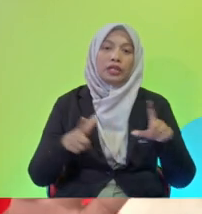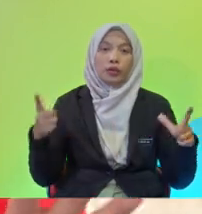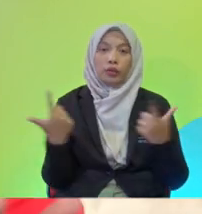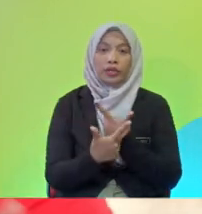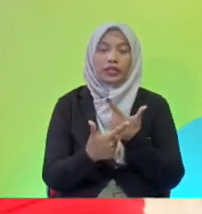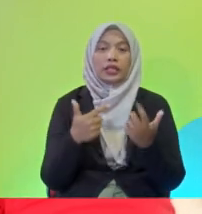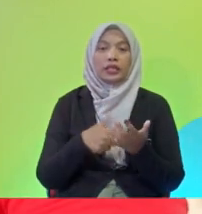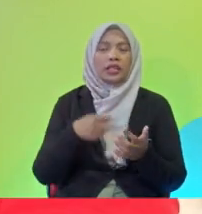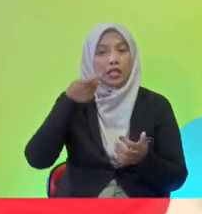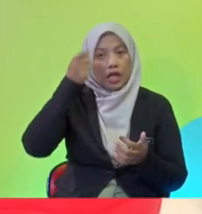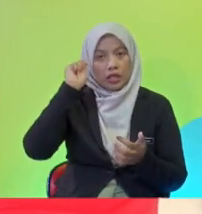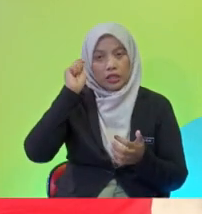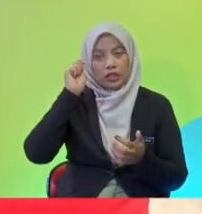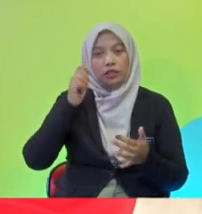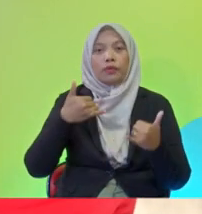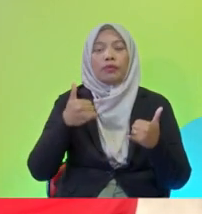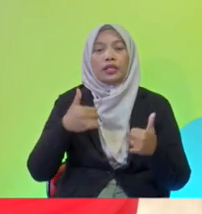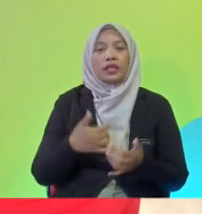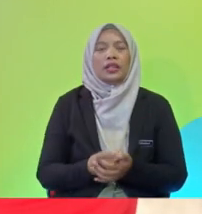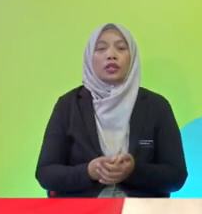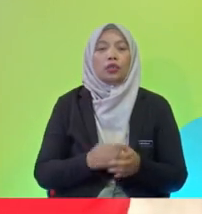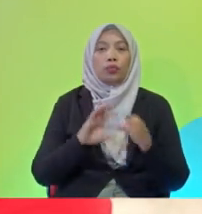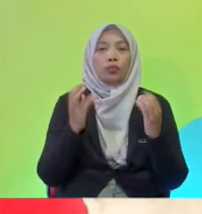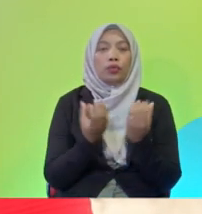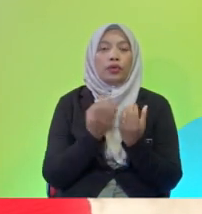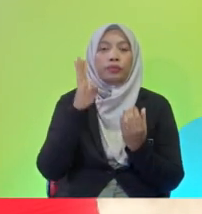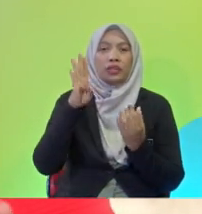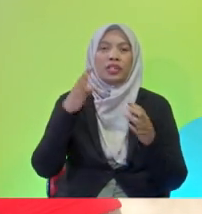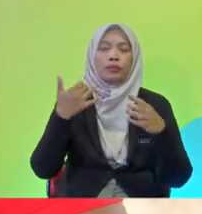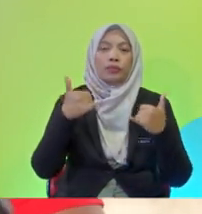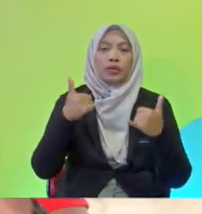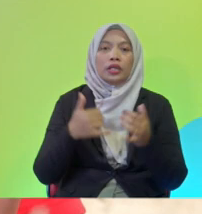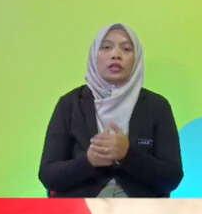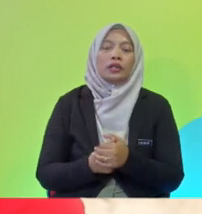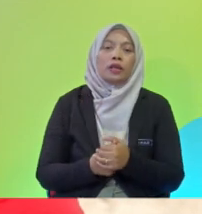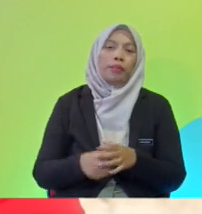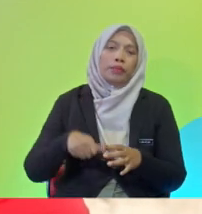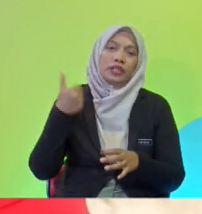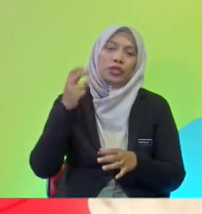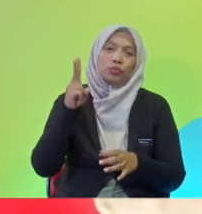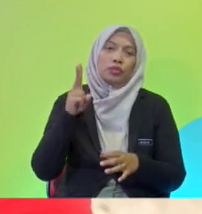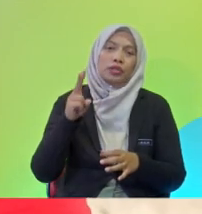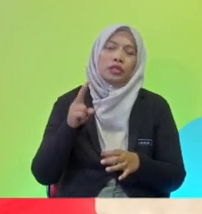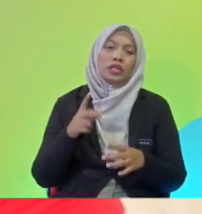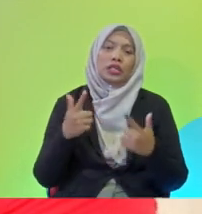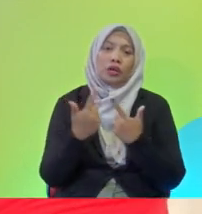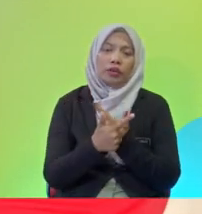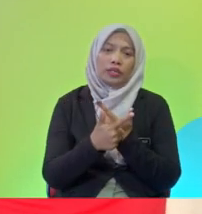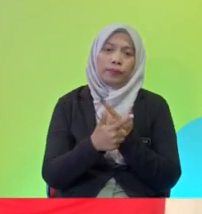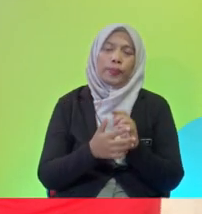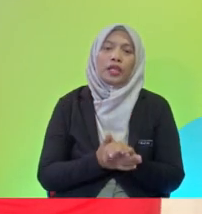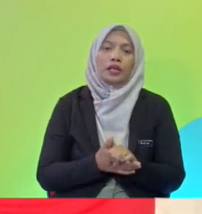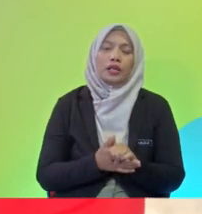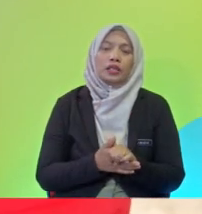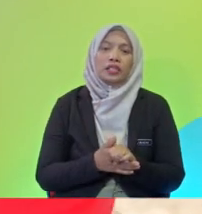baik Maksudnya kita tengok tadi situasi permainan, kumpulan B bermain. Okey, dia memenangi dua perlawanan. Okey, boleh dikatakan, okey,